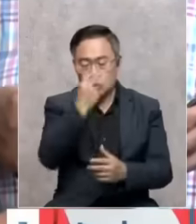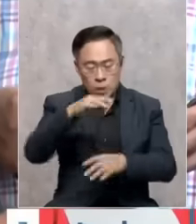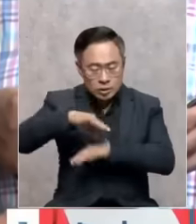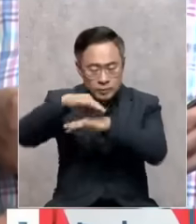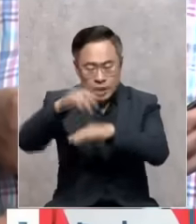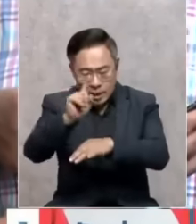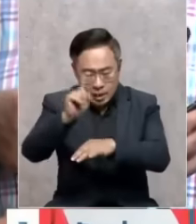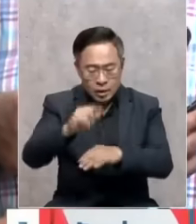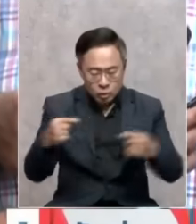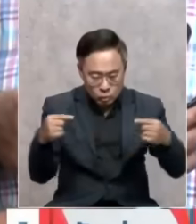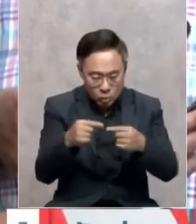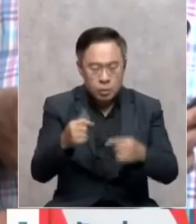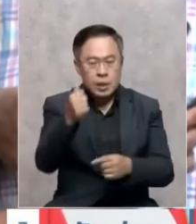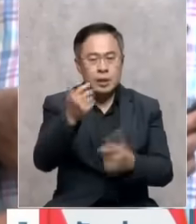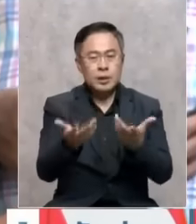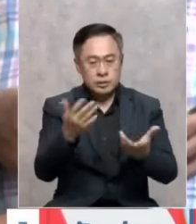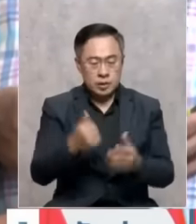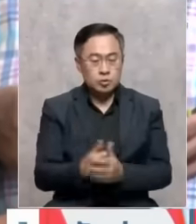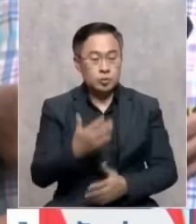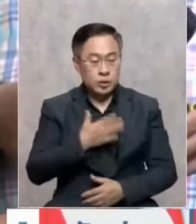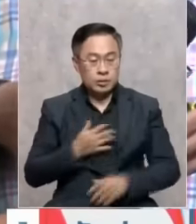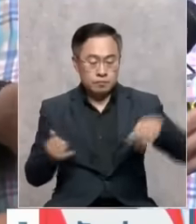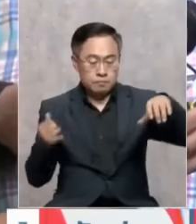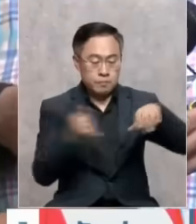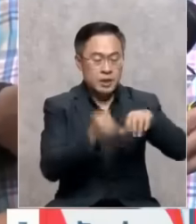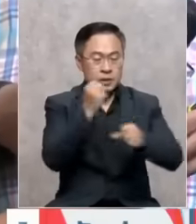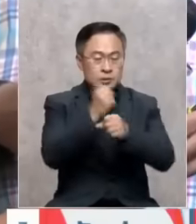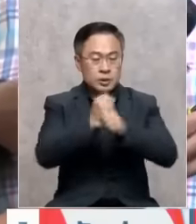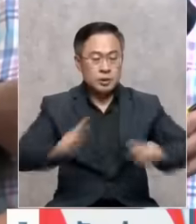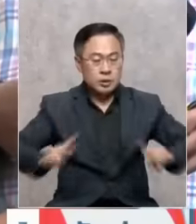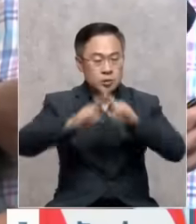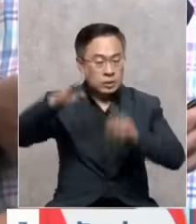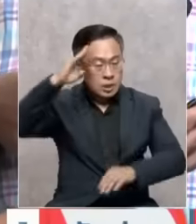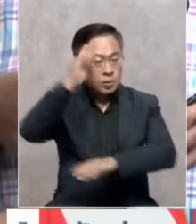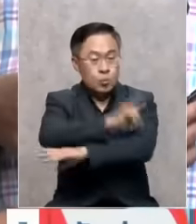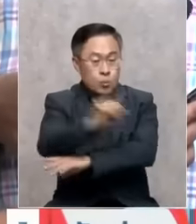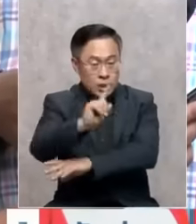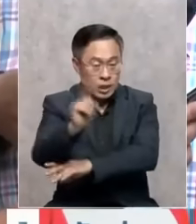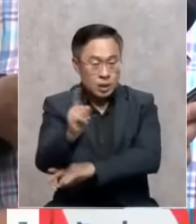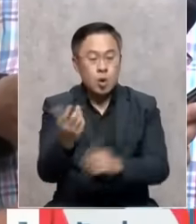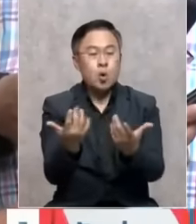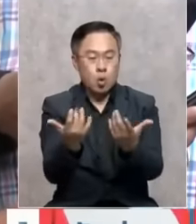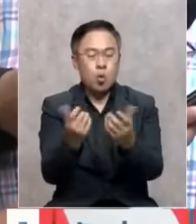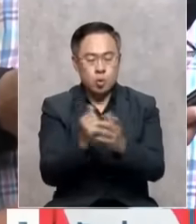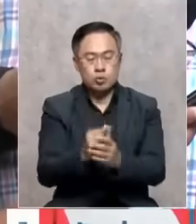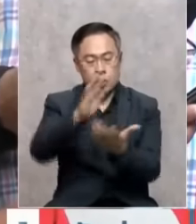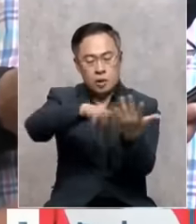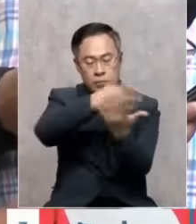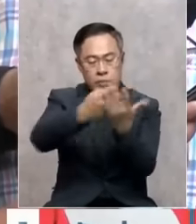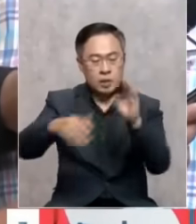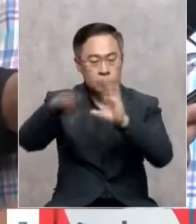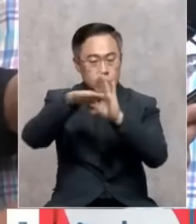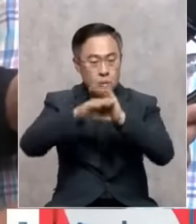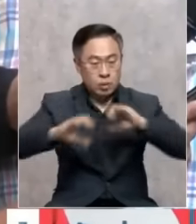ในจุดที่เหมาะสมส่วนจะเข้ากระทรวงวันไหนนี่บอกเดี๋ยวรอก่อนรอแถลงนโยบายกับรัฐสภาก่อนก็แล้วกันฮะโอ้โ